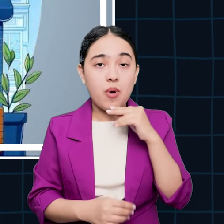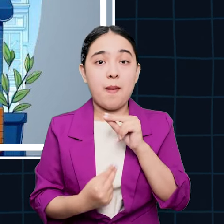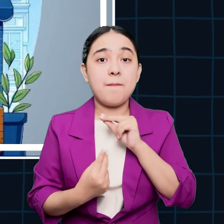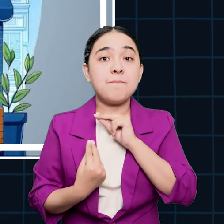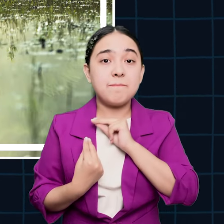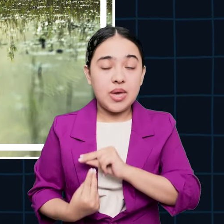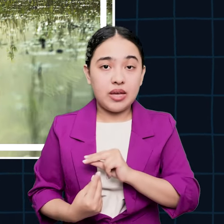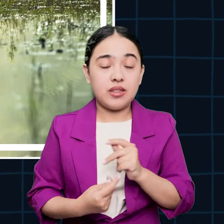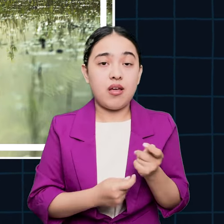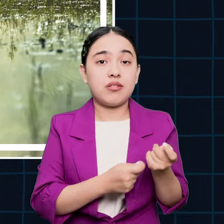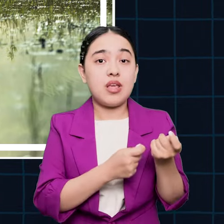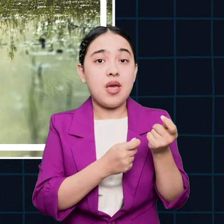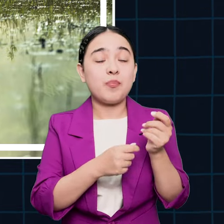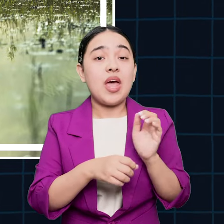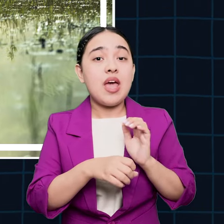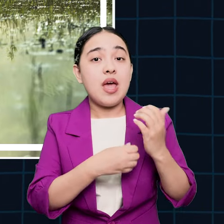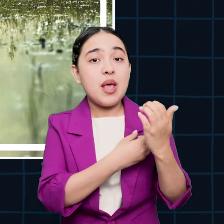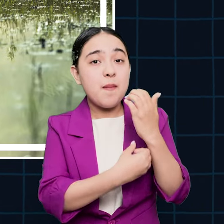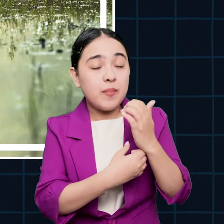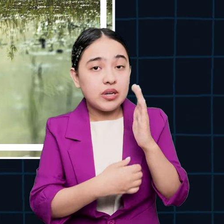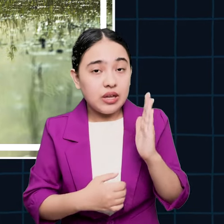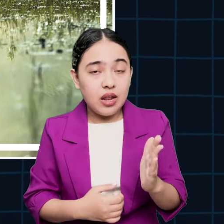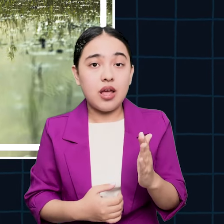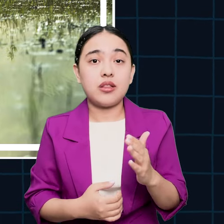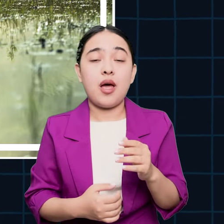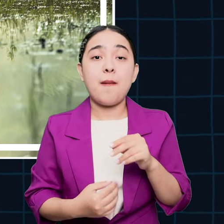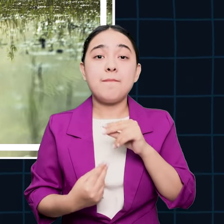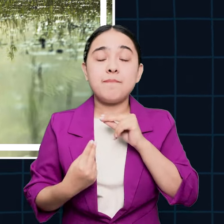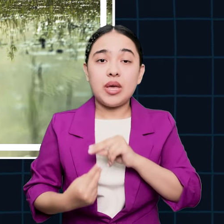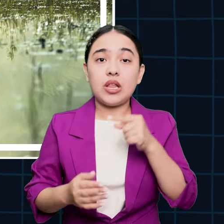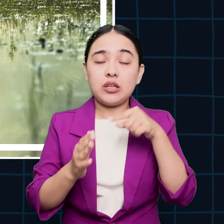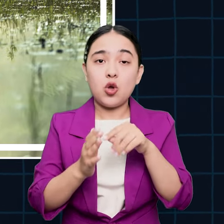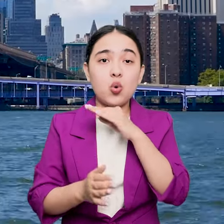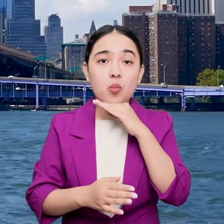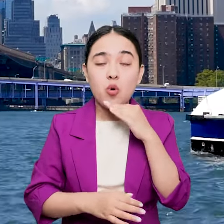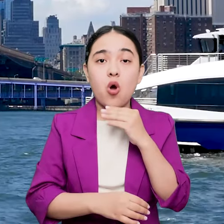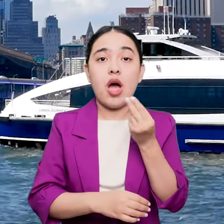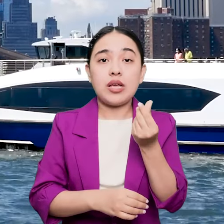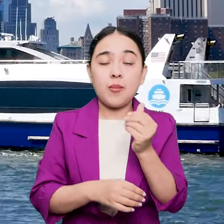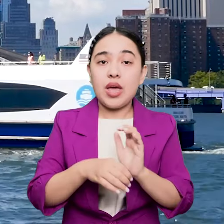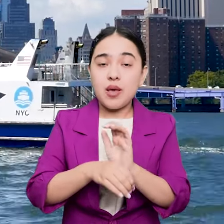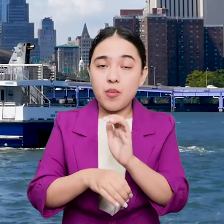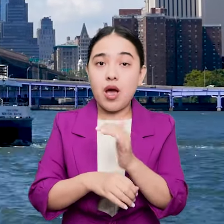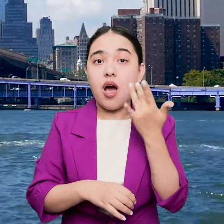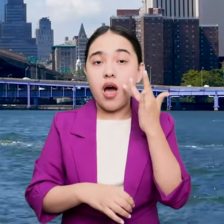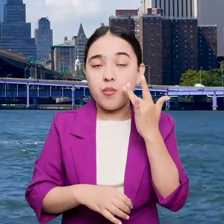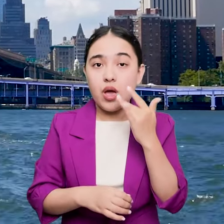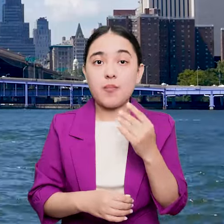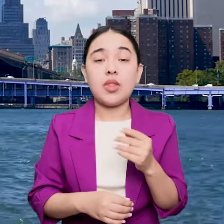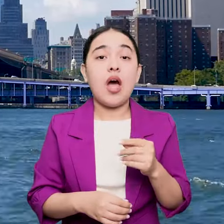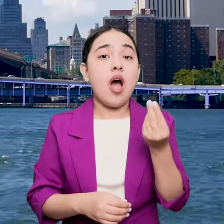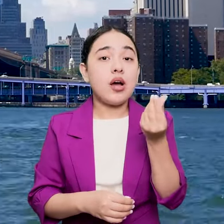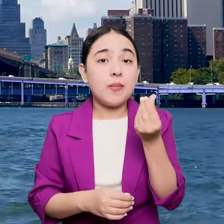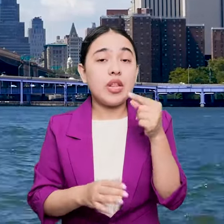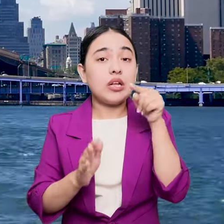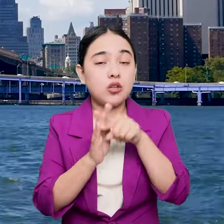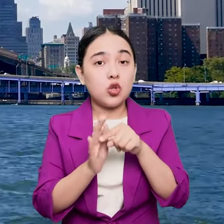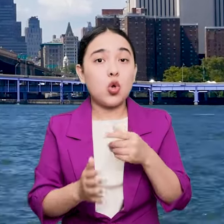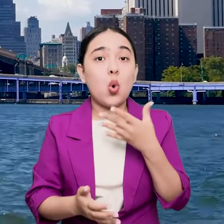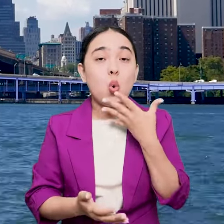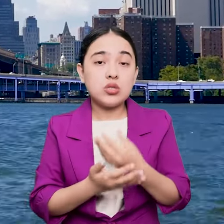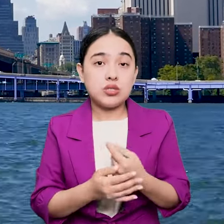dedik. Mehnatga ixtisoslashgan mamlakatlar ko'proq kapitalni import qiladi dedik. Amerika Qo'shma Shtatlari kapitalga ixtisoslashgan